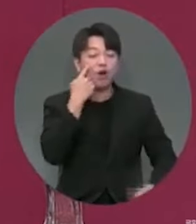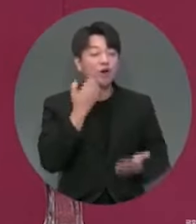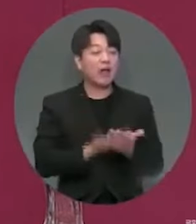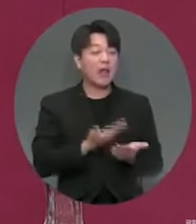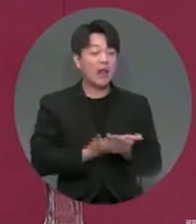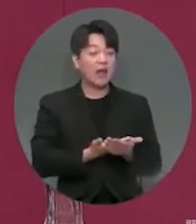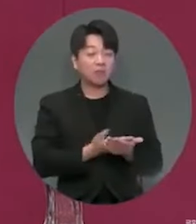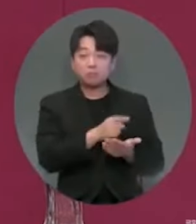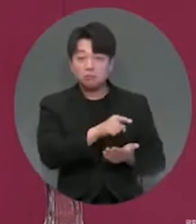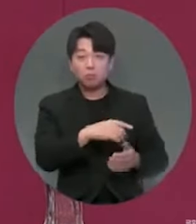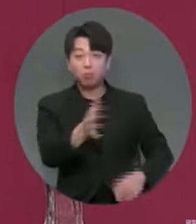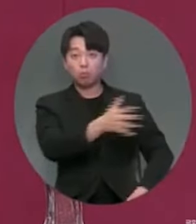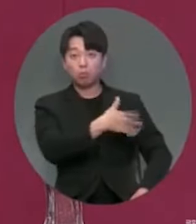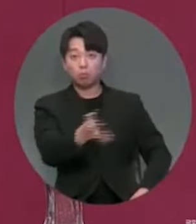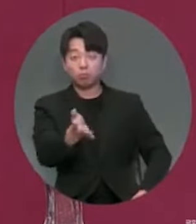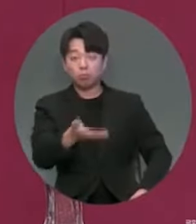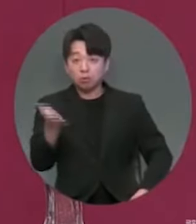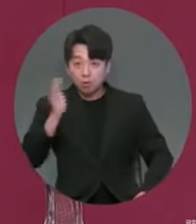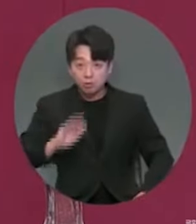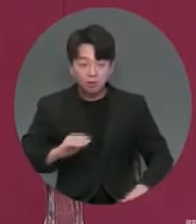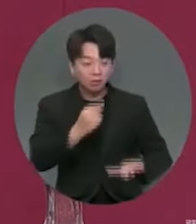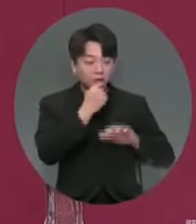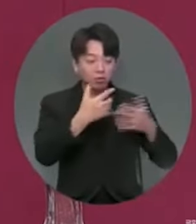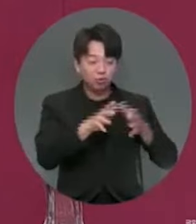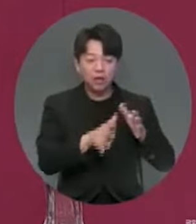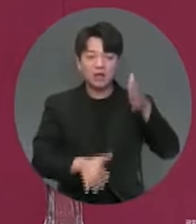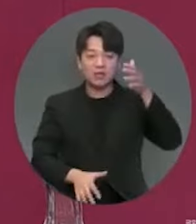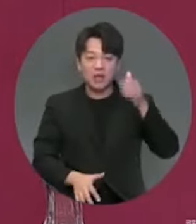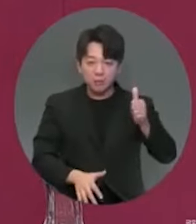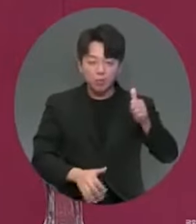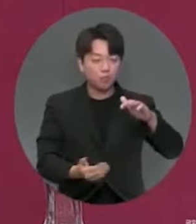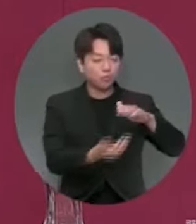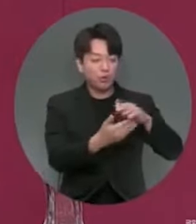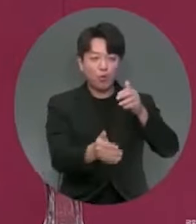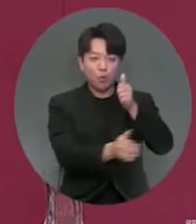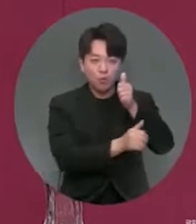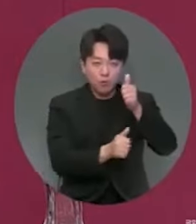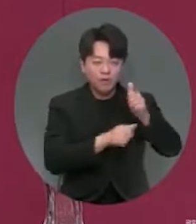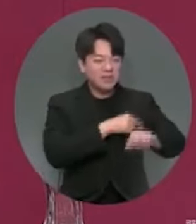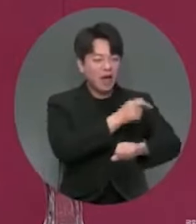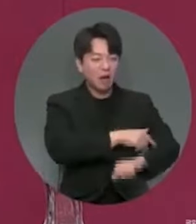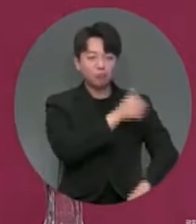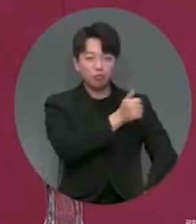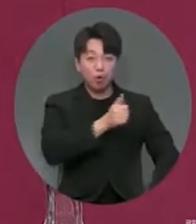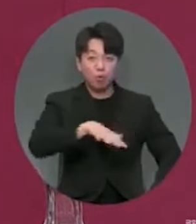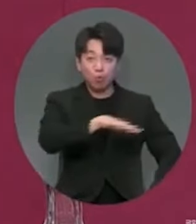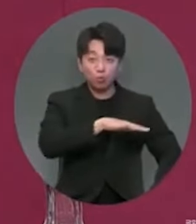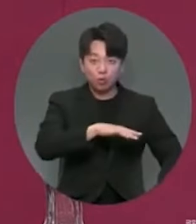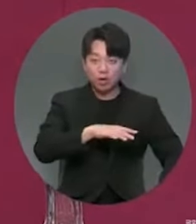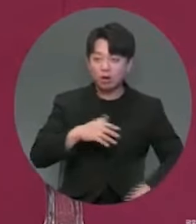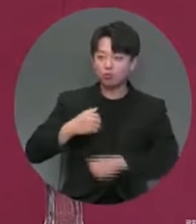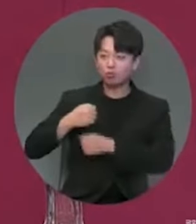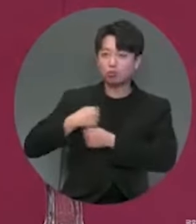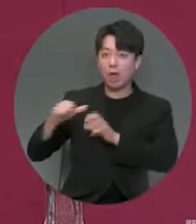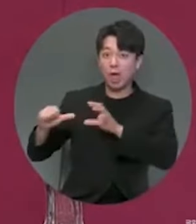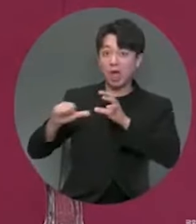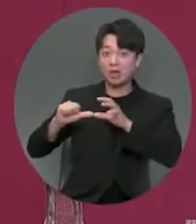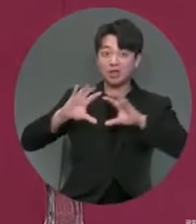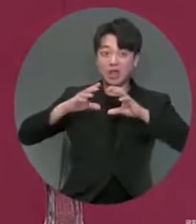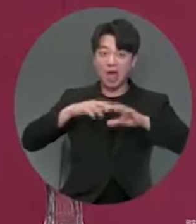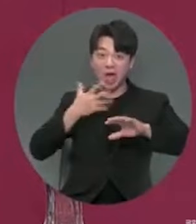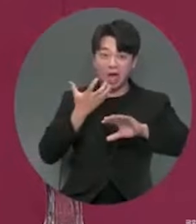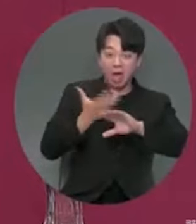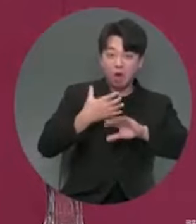대표를 비롯해서 최고위원 그리고 민주당 간부들이 모두 이걸 언급하면서 나라를